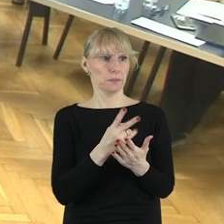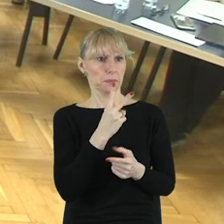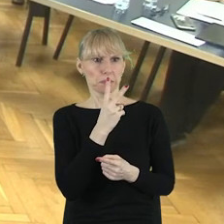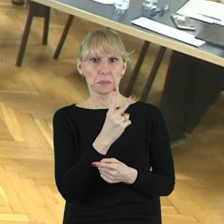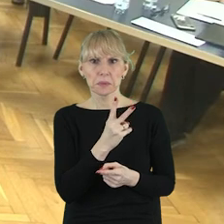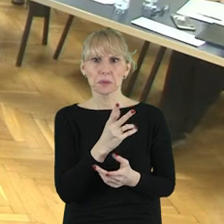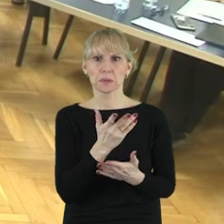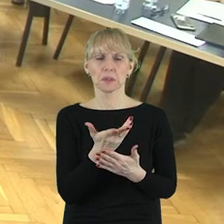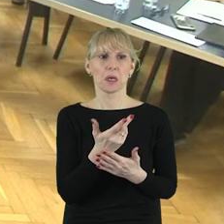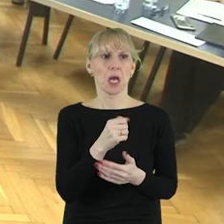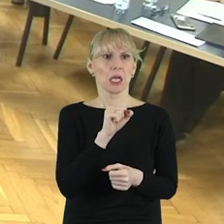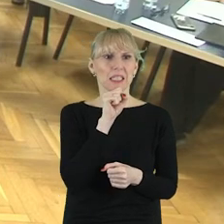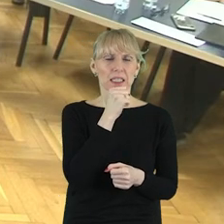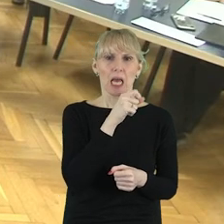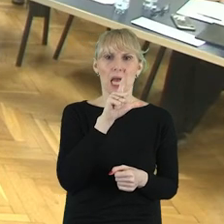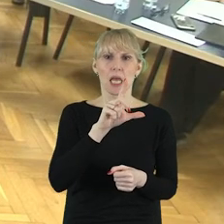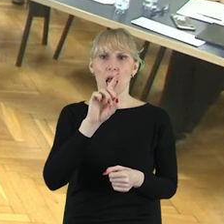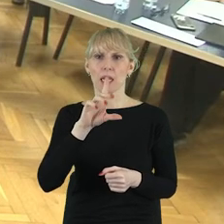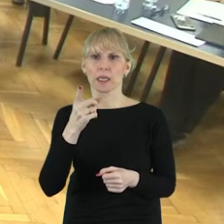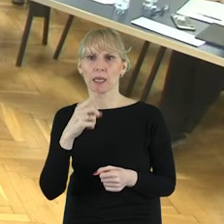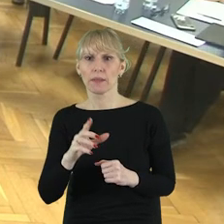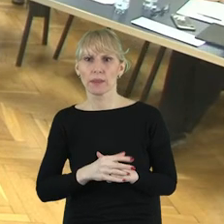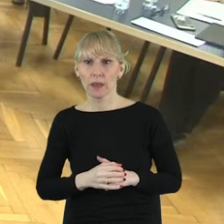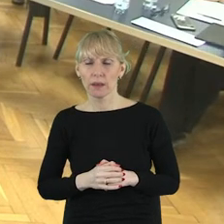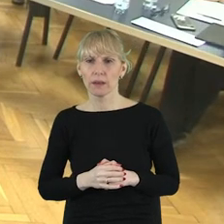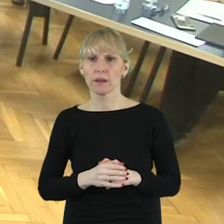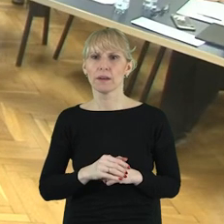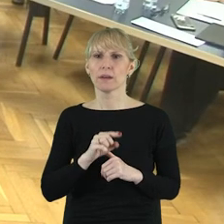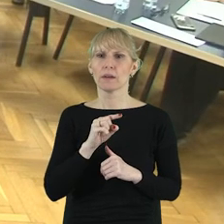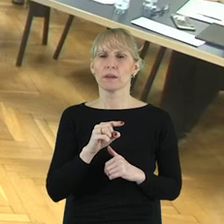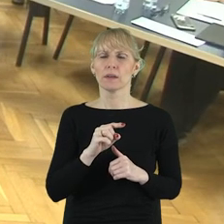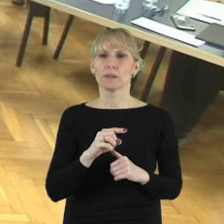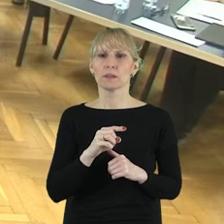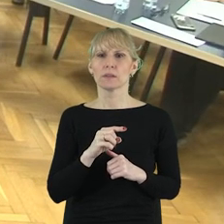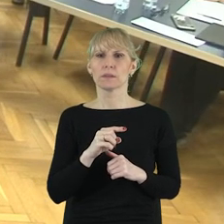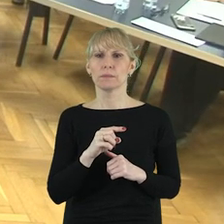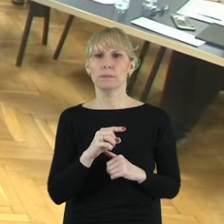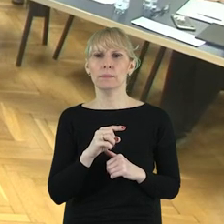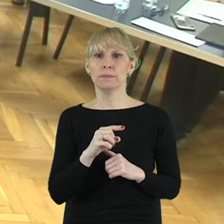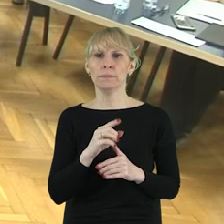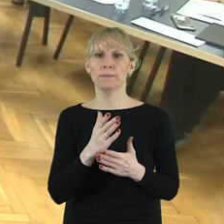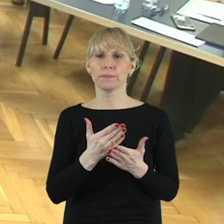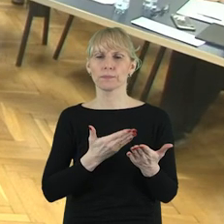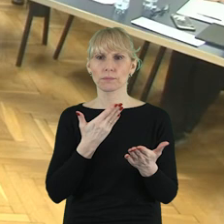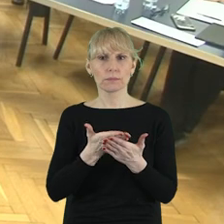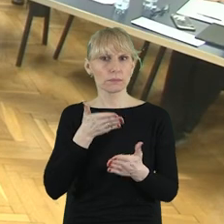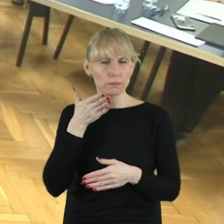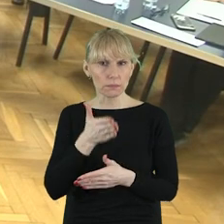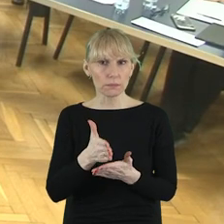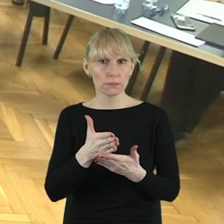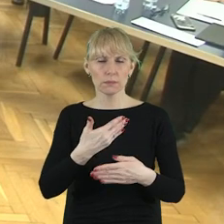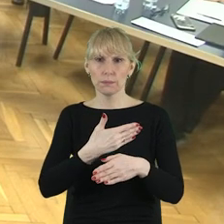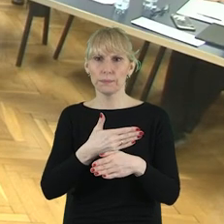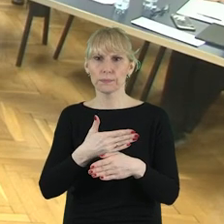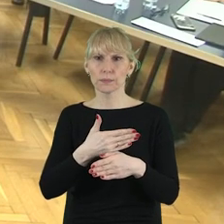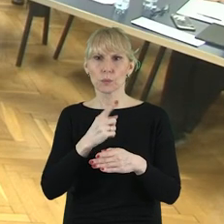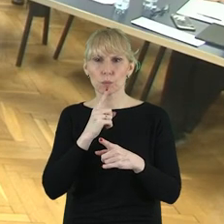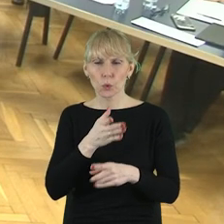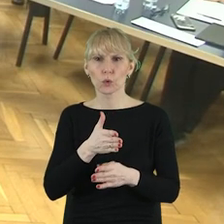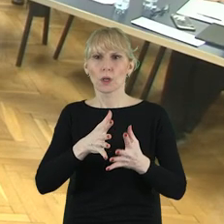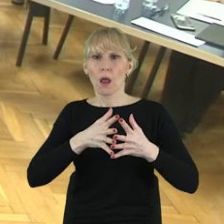wstecz, kiedy tworzyły się stare LGD, po pierwsze zaczynało od małych obszarów, 2-5 samorządów lokalnych, a dopiero później dokonało